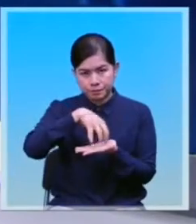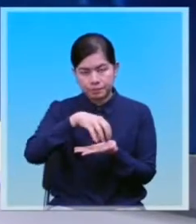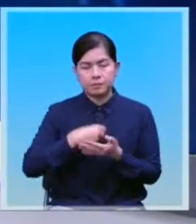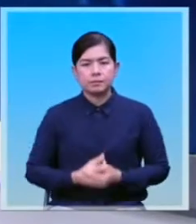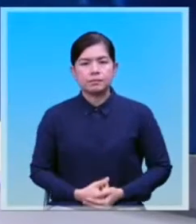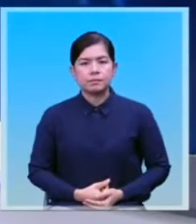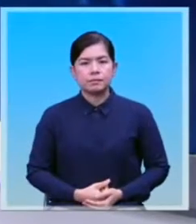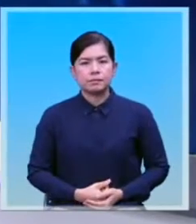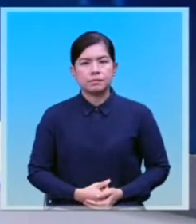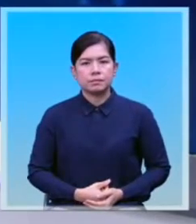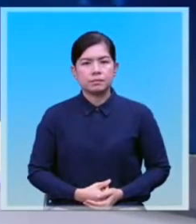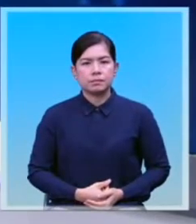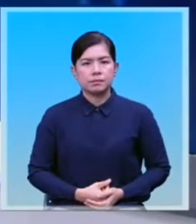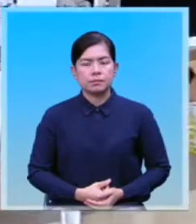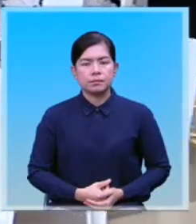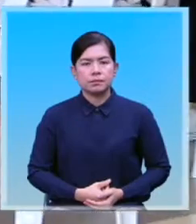าน